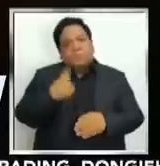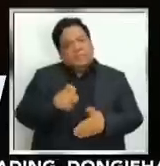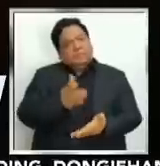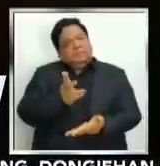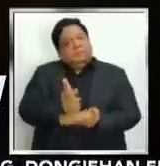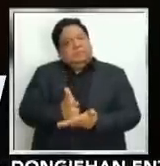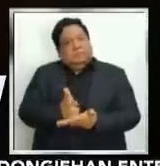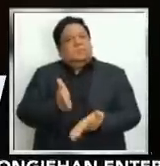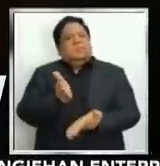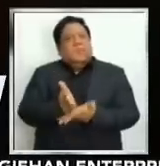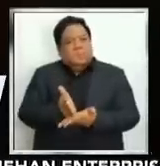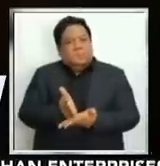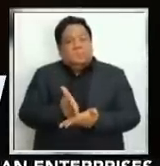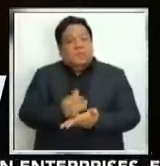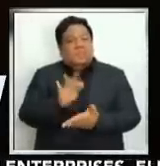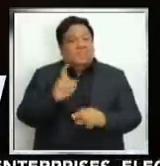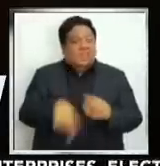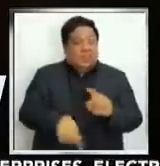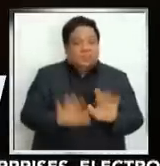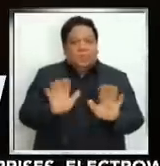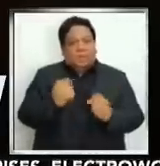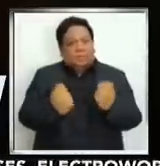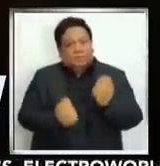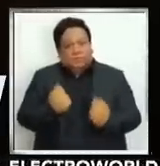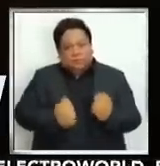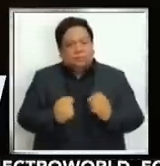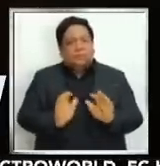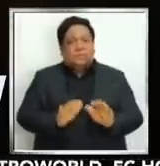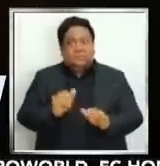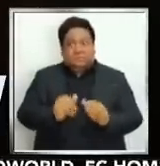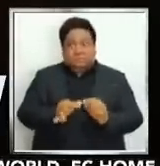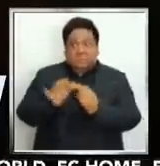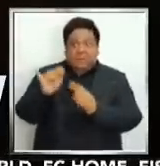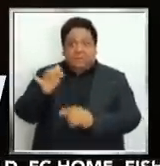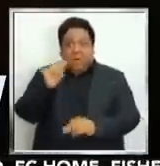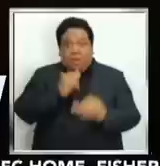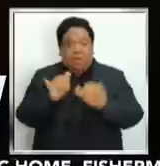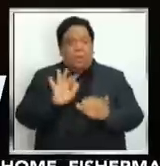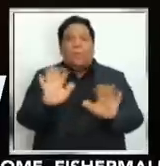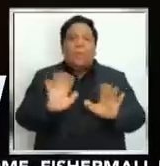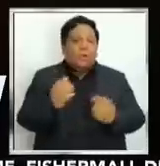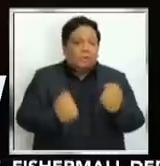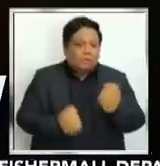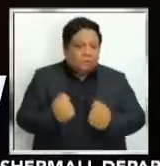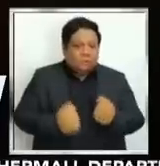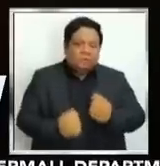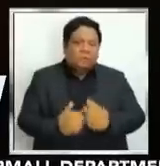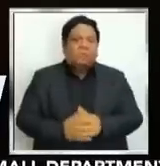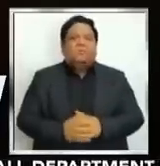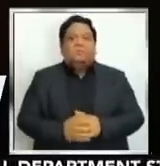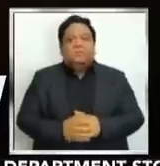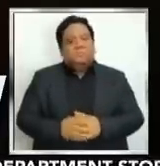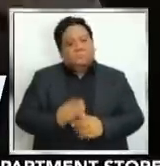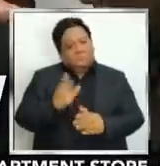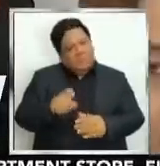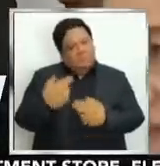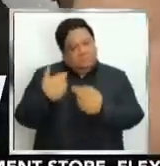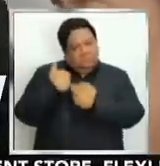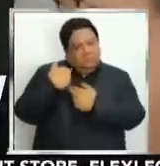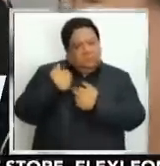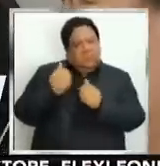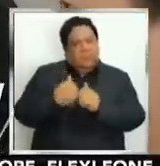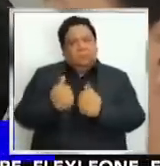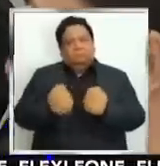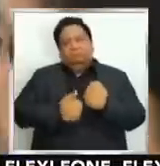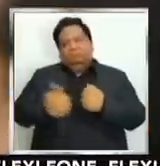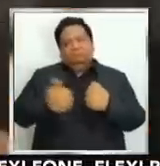hindi kaya, huwag maneho. Lalong-lalo pat kung lasing, huwag magmaneho. Diba? Maging responsable sa kalsada.